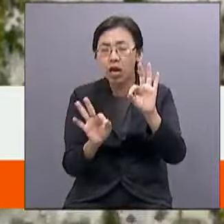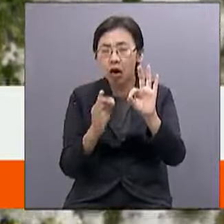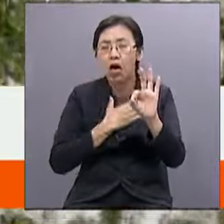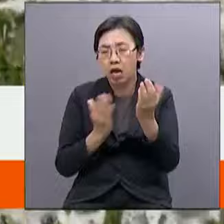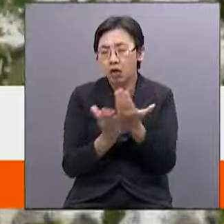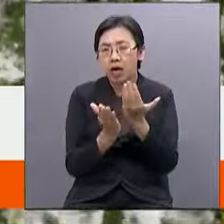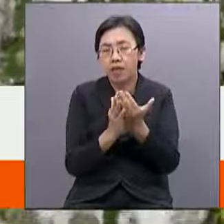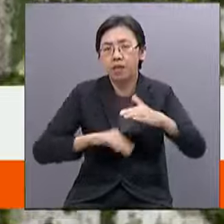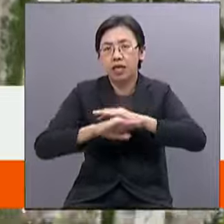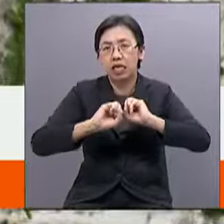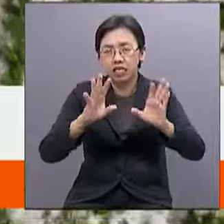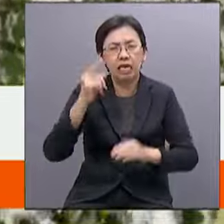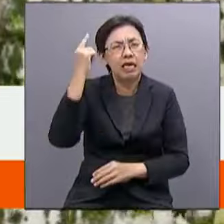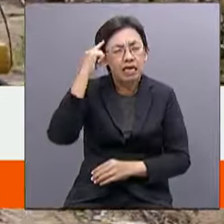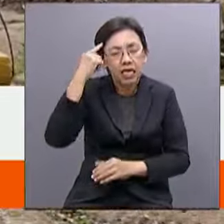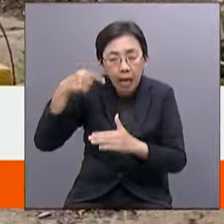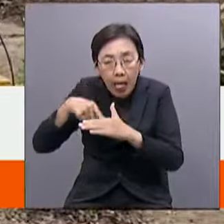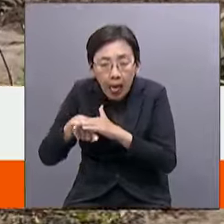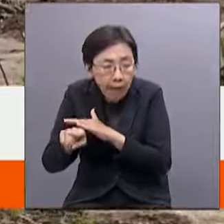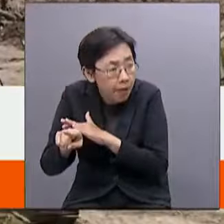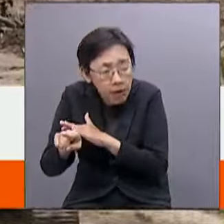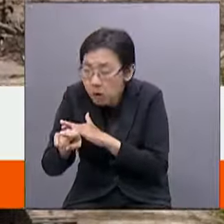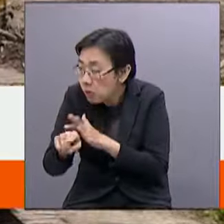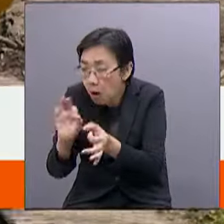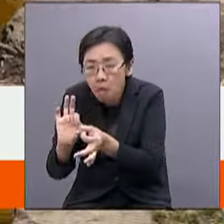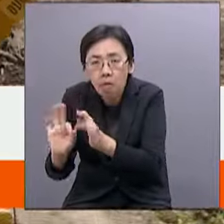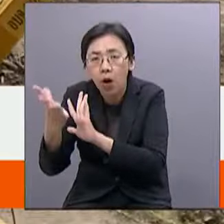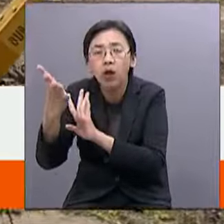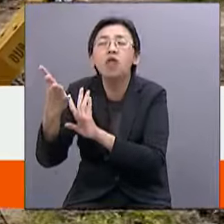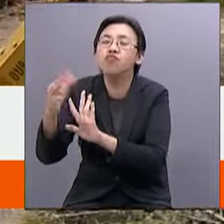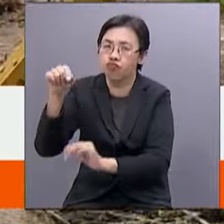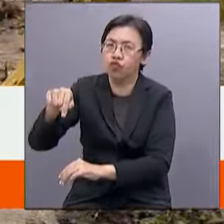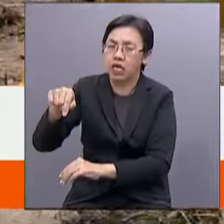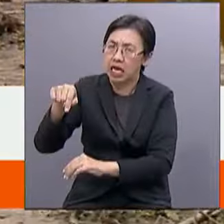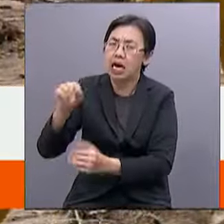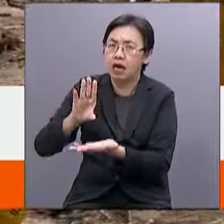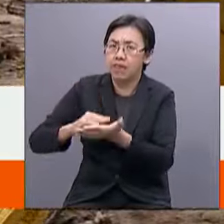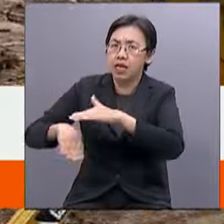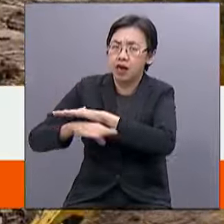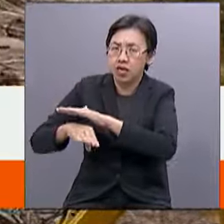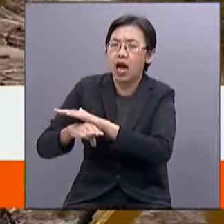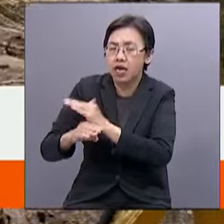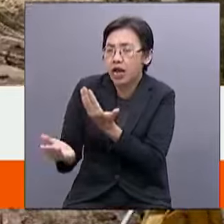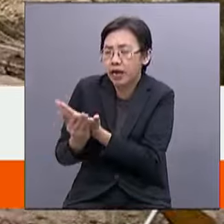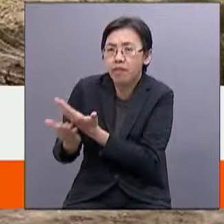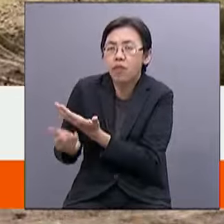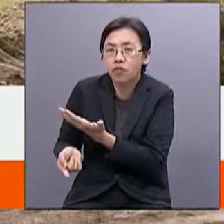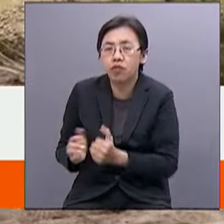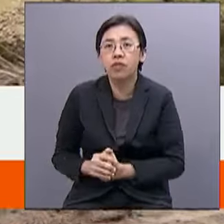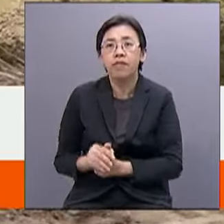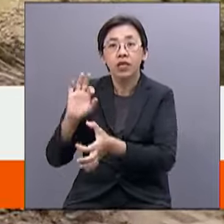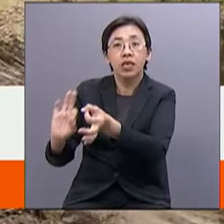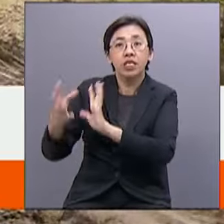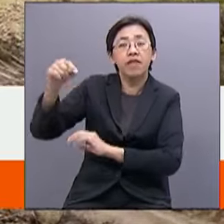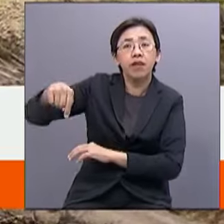เชื่อว่าเป็นการลอบวางเพลิง ค่ะ ตรงนี้เนี่ยเรากำลังรวบรวมพยานฐานอยู่ครับว่าในเหตุที่เปิดเพลิงไหม้เนี่ย